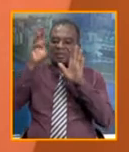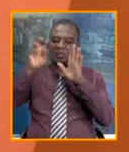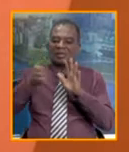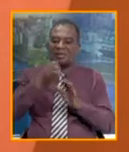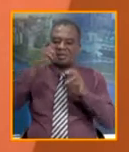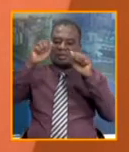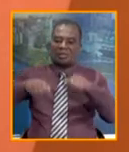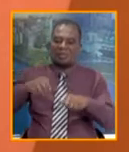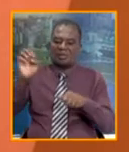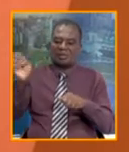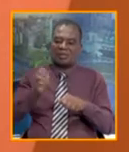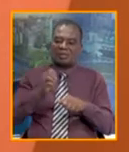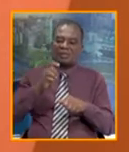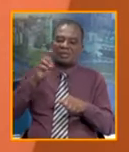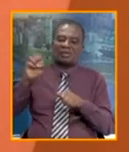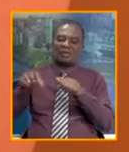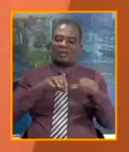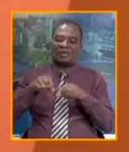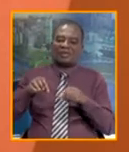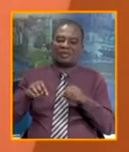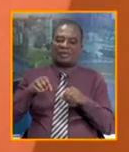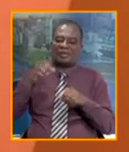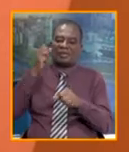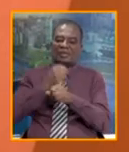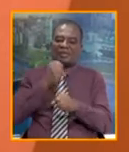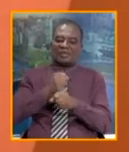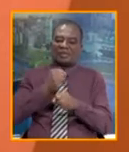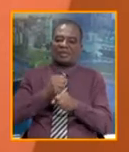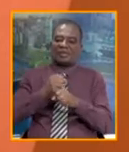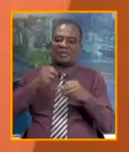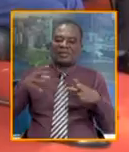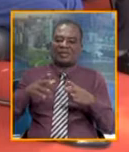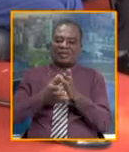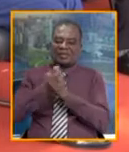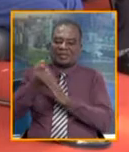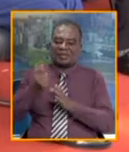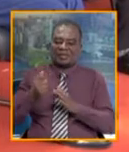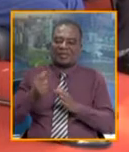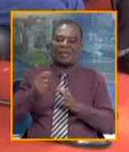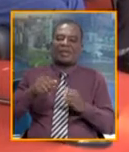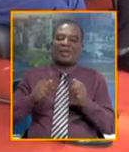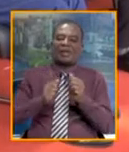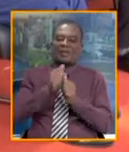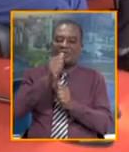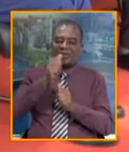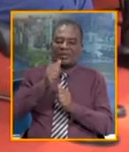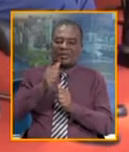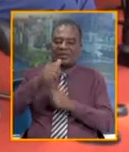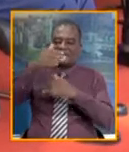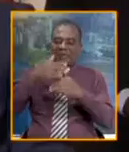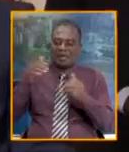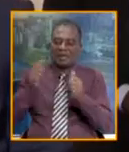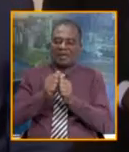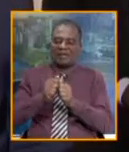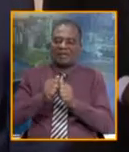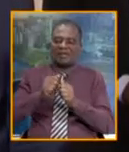la possibilité d'effectuer des opérations sans carte bancaire. En plus de favoriser la proximité avec